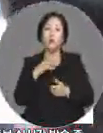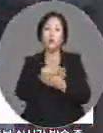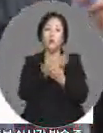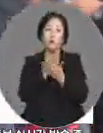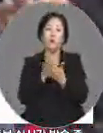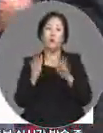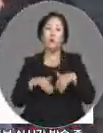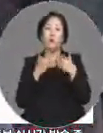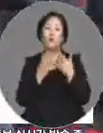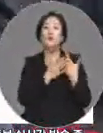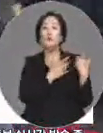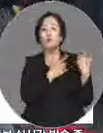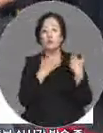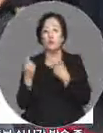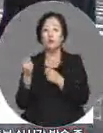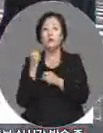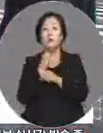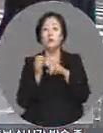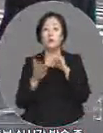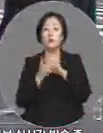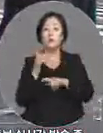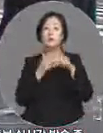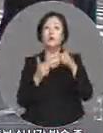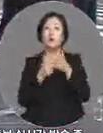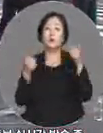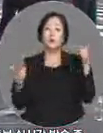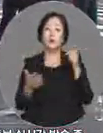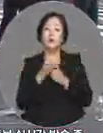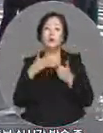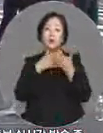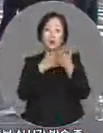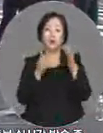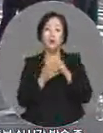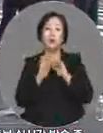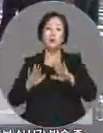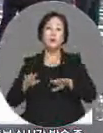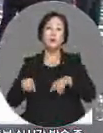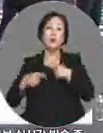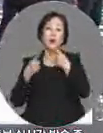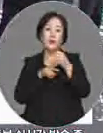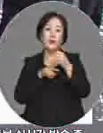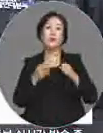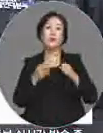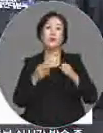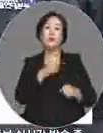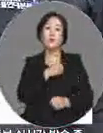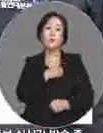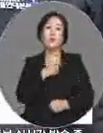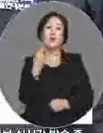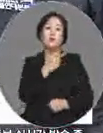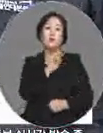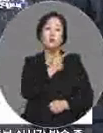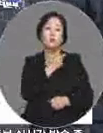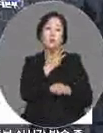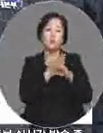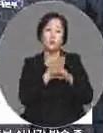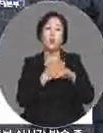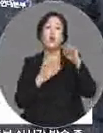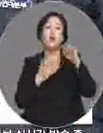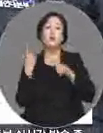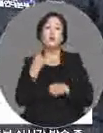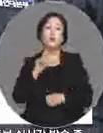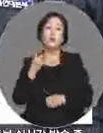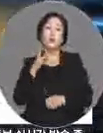품목으로 확대하기를 요구하겠습니다. 울산에서 파업에 동참한 인원은 전체 조합원 2,600명 가운데